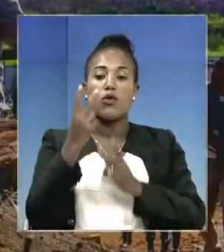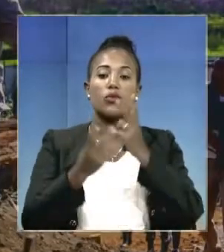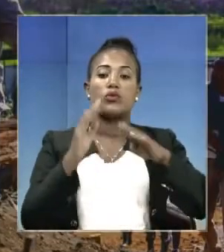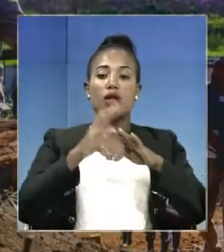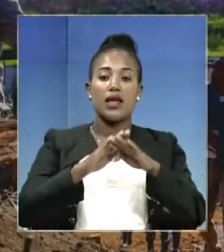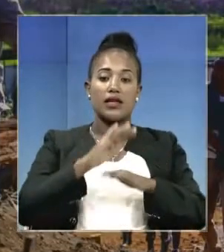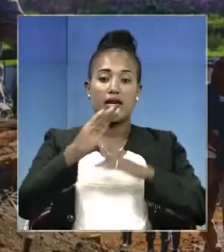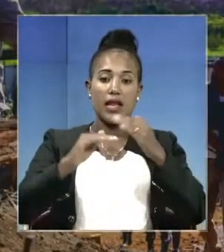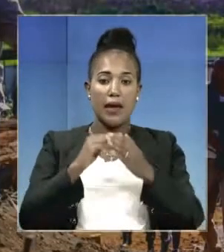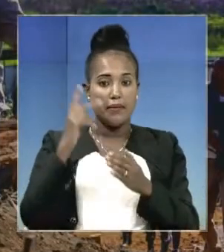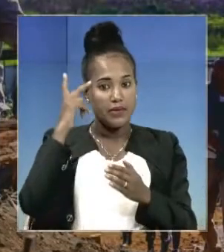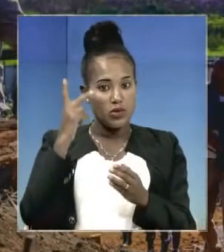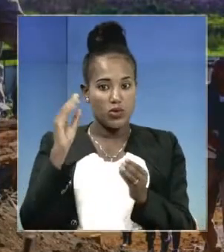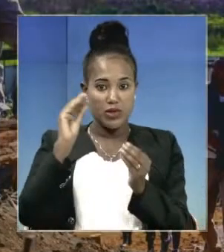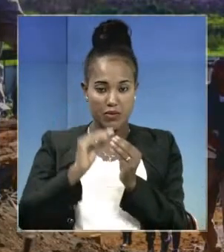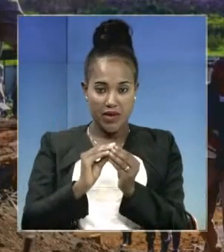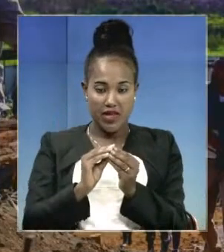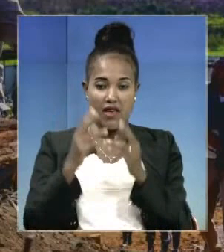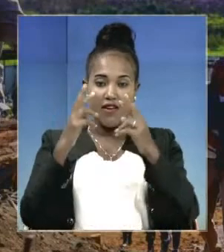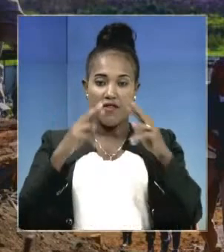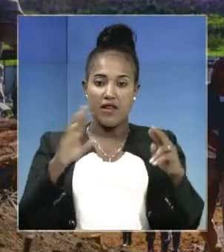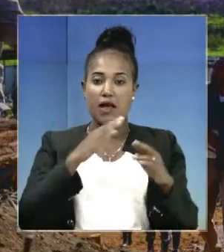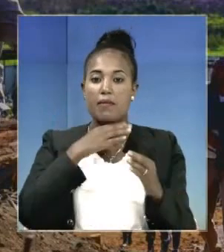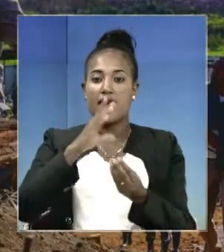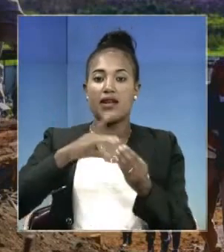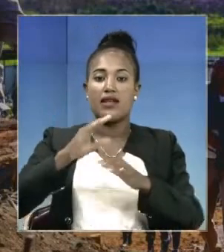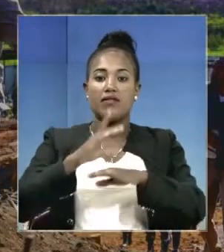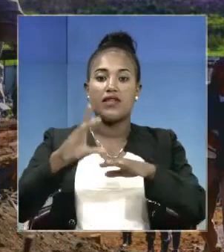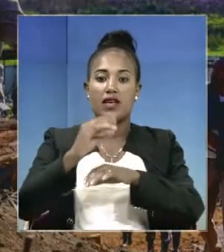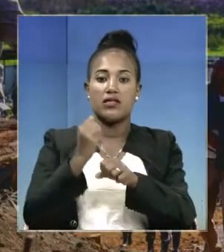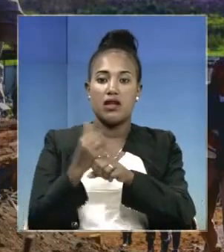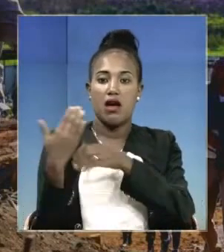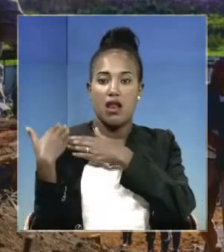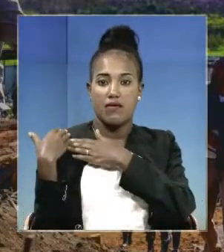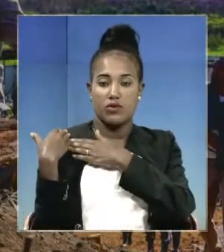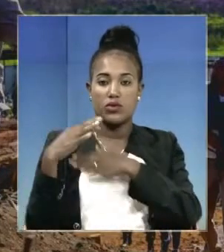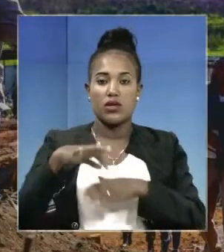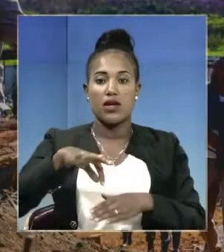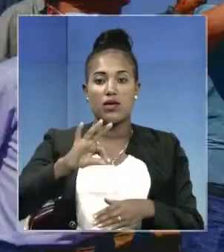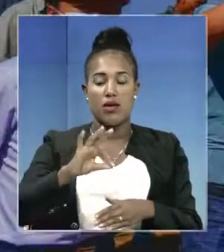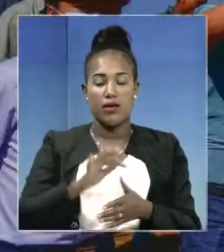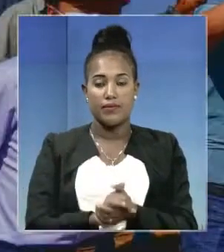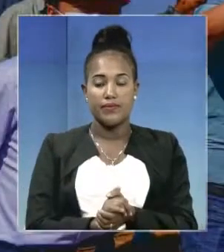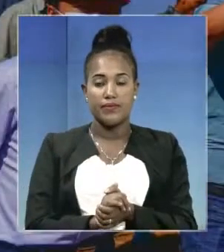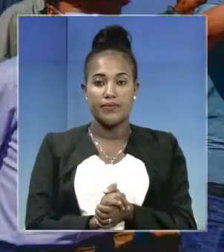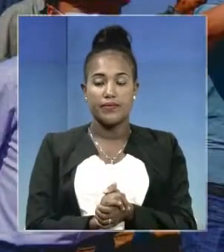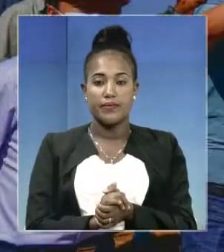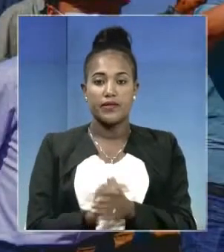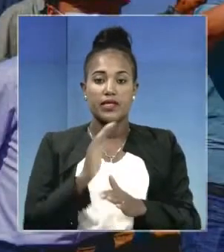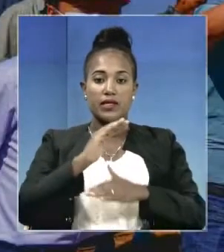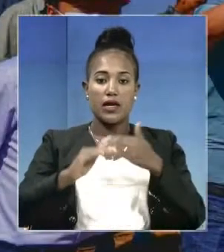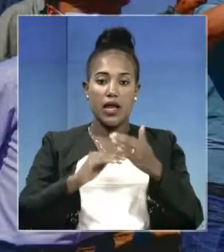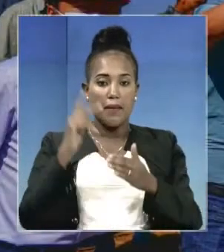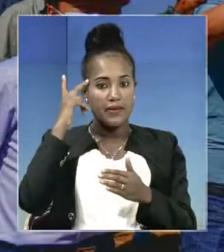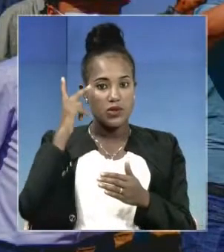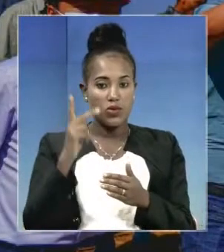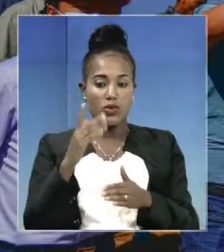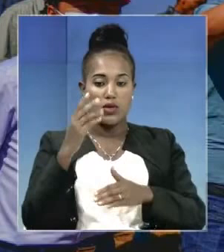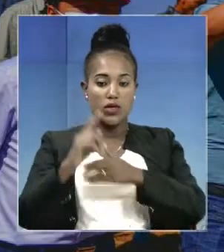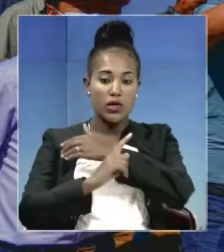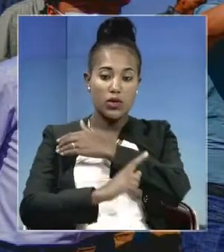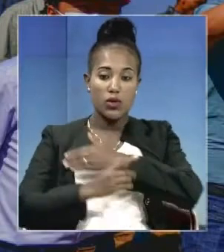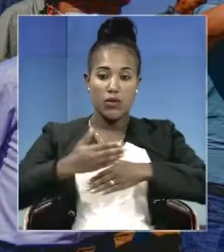ላይ ከጠቅላይ ሚኒስትሩ በተጨማሪ የፌደራልና የአማራ ክልል ከፍተኛ የሥራ ኃላፊዎች ተገኝተዋል። ጠቅላይ ሚኒስትሩ የድልድዩ